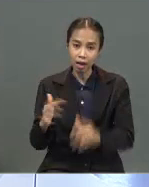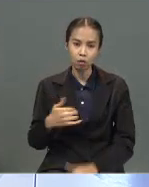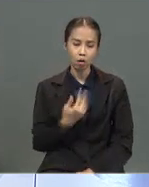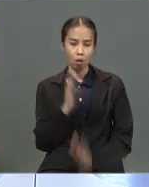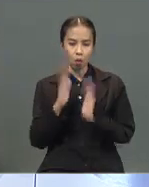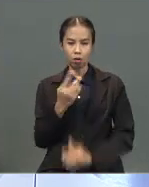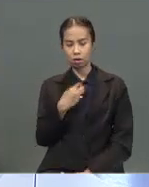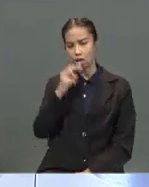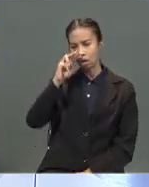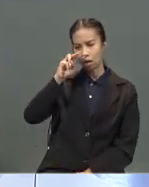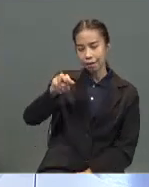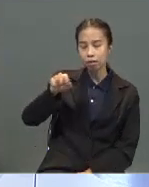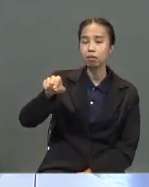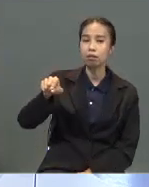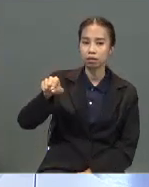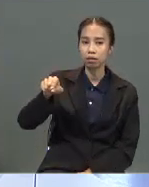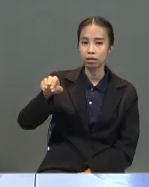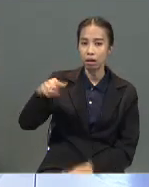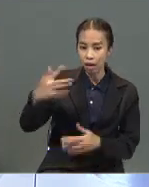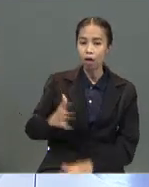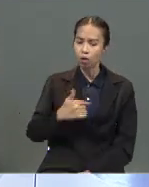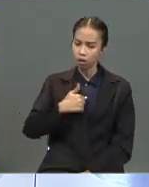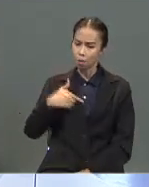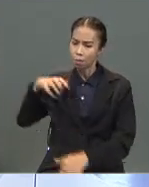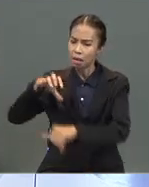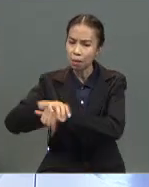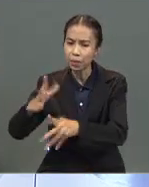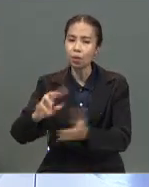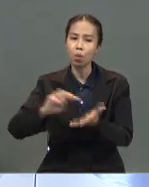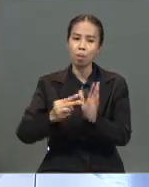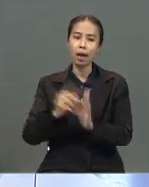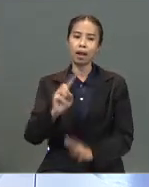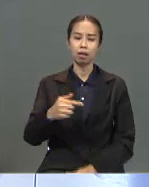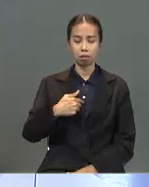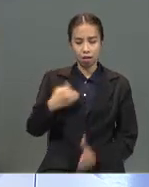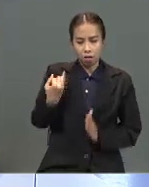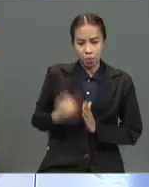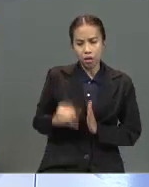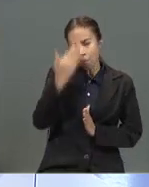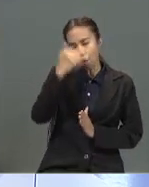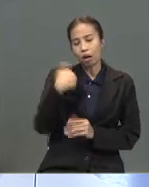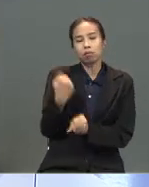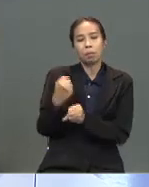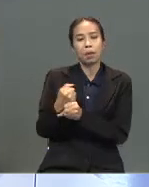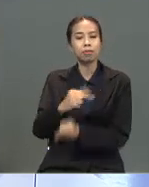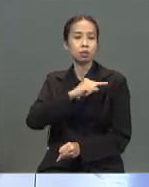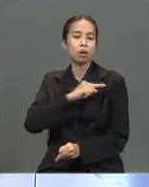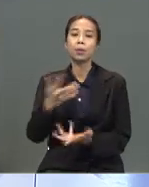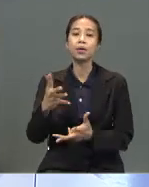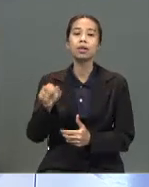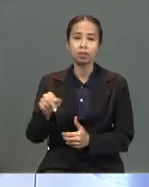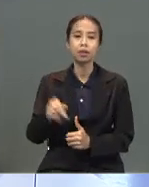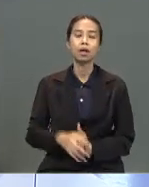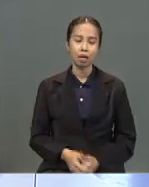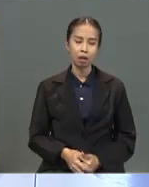เจ้าหน้าที่ที่เห็นการกระทำดังกล่าวหากจ้าสิ่งที่ไม่ไปดำเนินการก็กลายเป็นเจ้าหน้าที่นี่แหละจะผิดละเว้นปฏิบัติหน้าที่นะคะก็